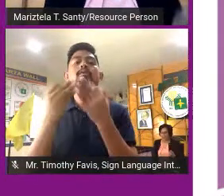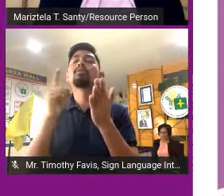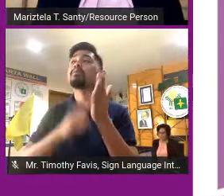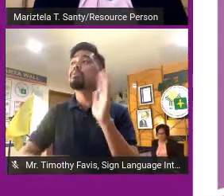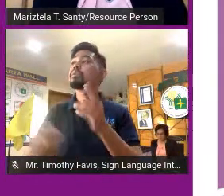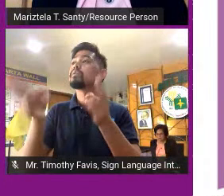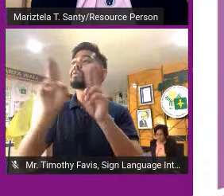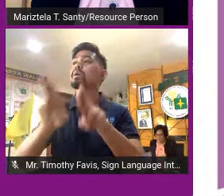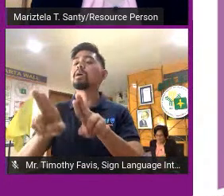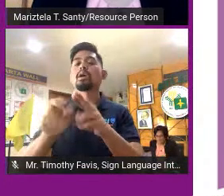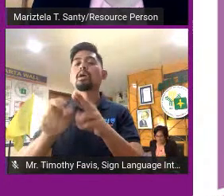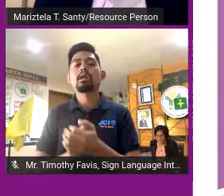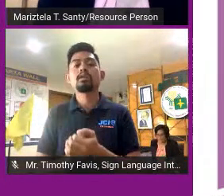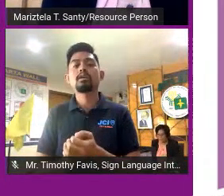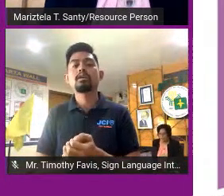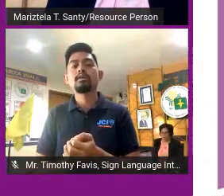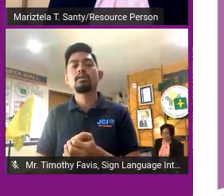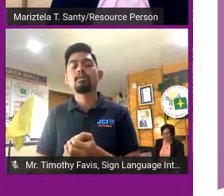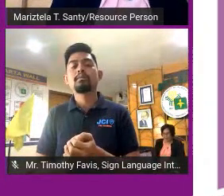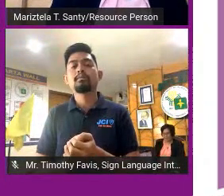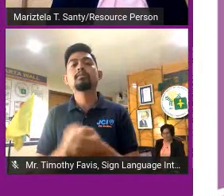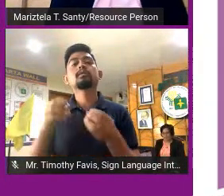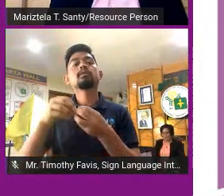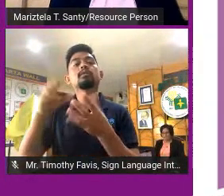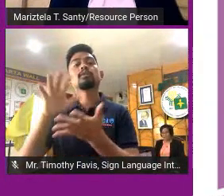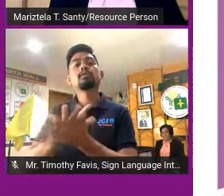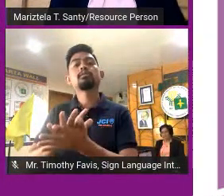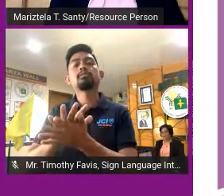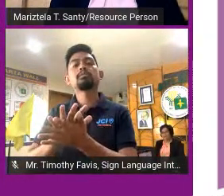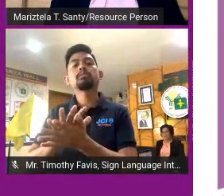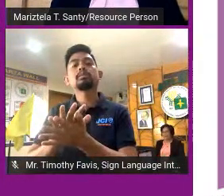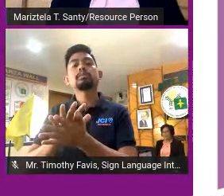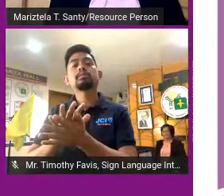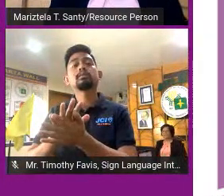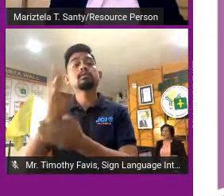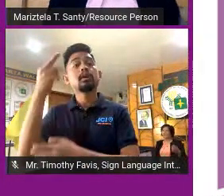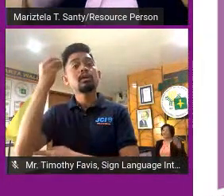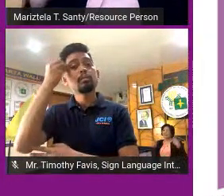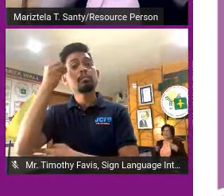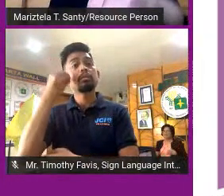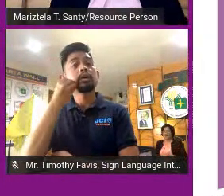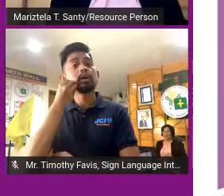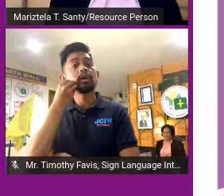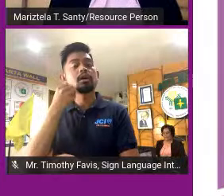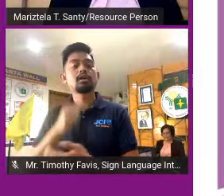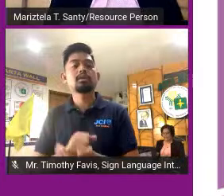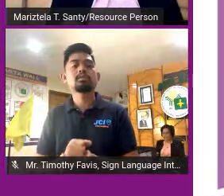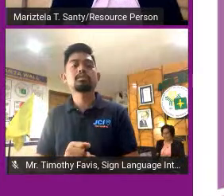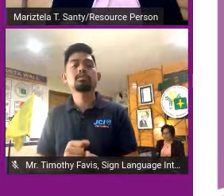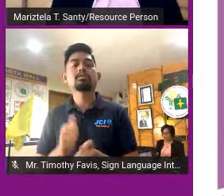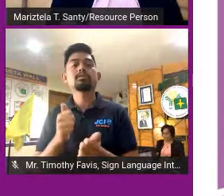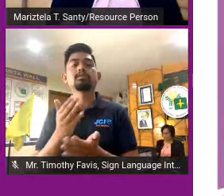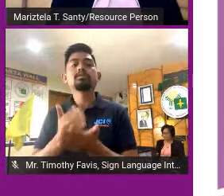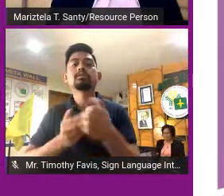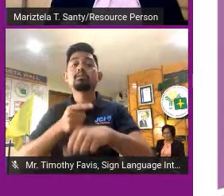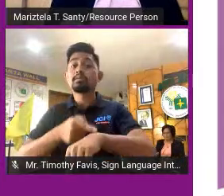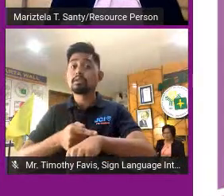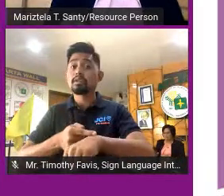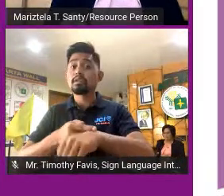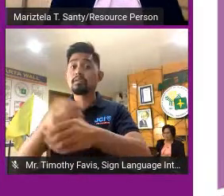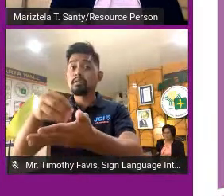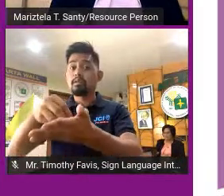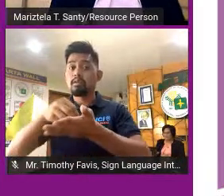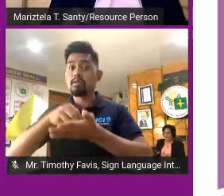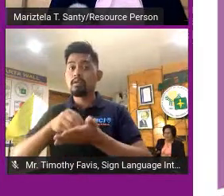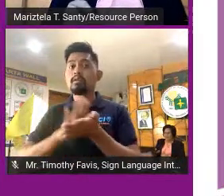ano ng nangyayari sa loob ng bahay, kuminsan it is carried by the child. Ano po?